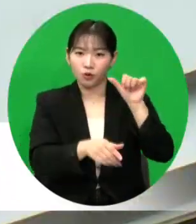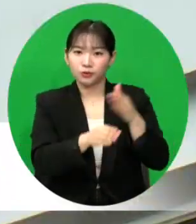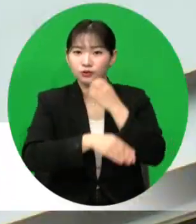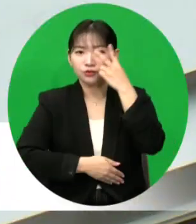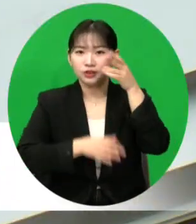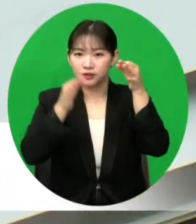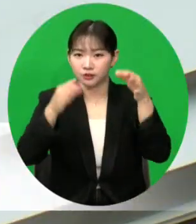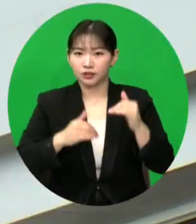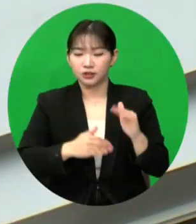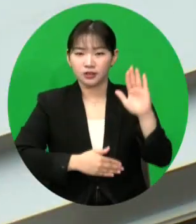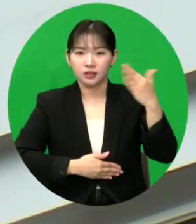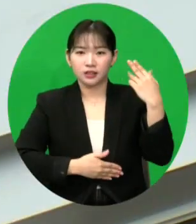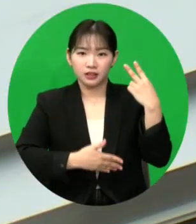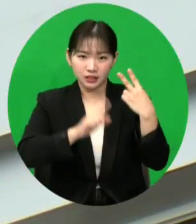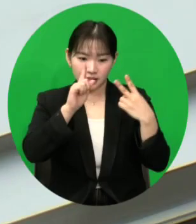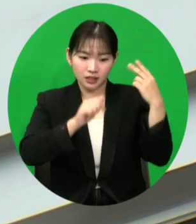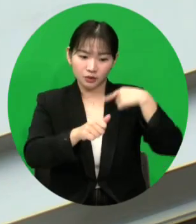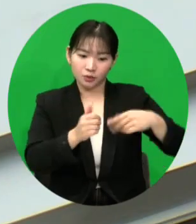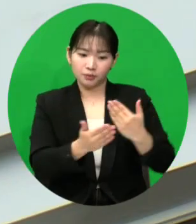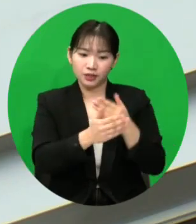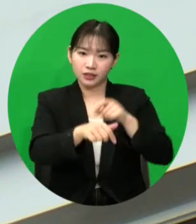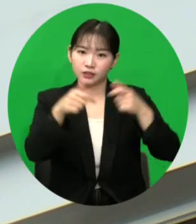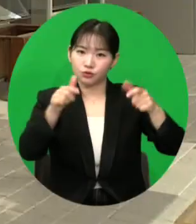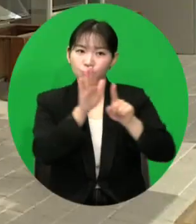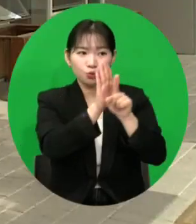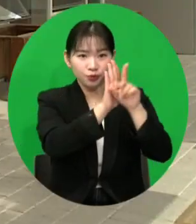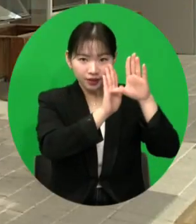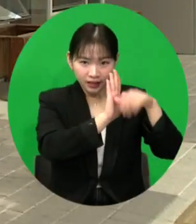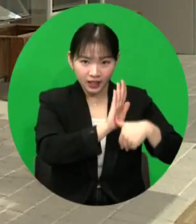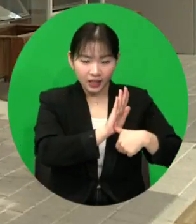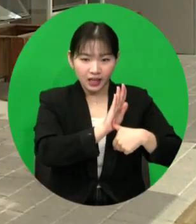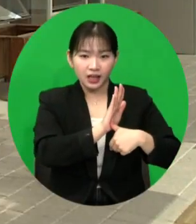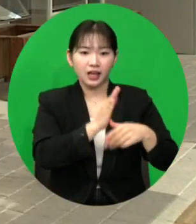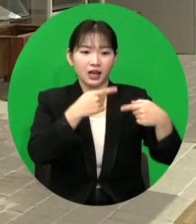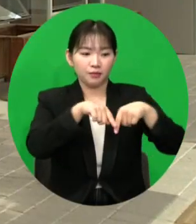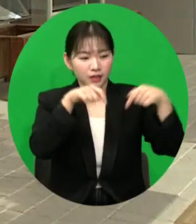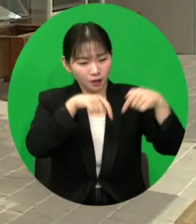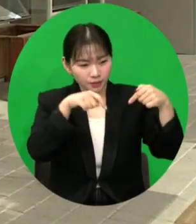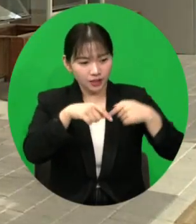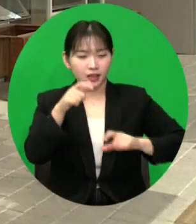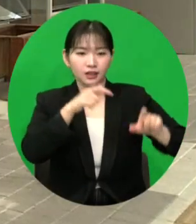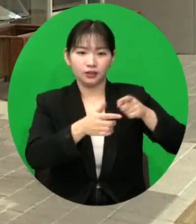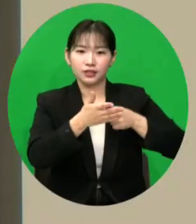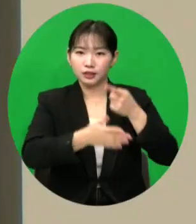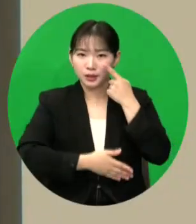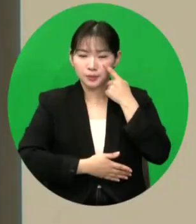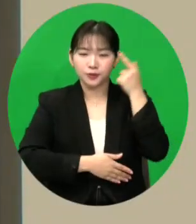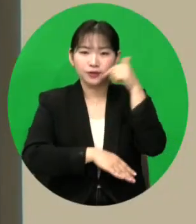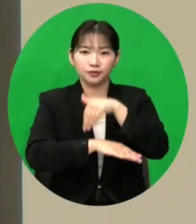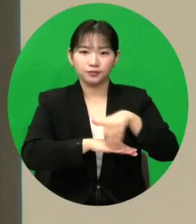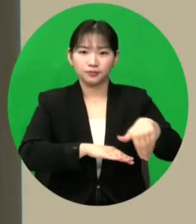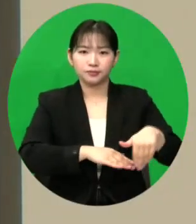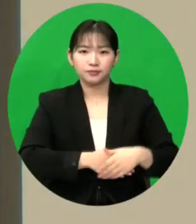두 달 동안 진행하는 2차 교육 발전 특구 공무에 시군과 협의에 추가 신청할 계획 입니다